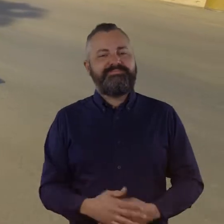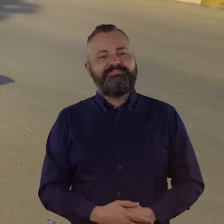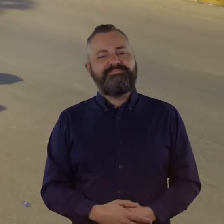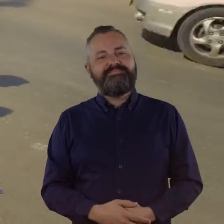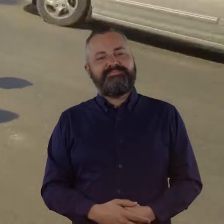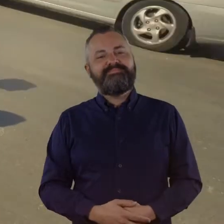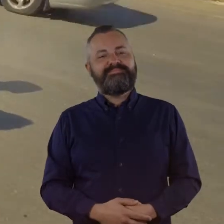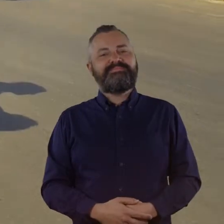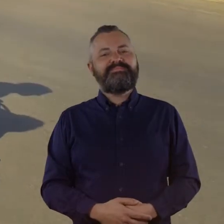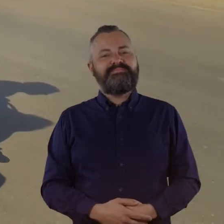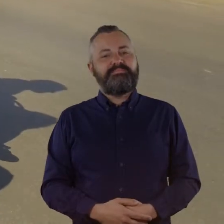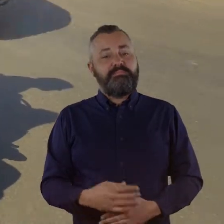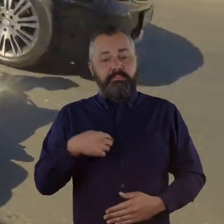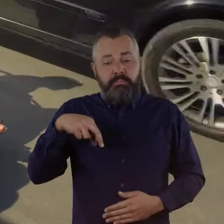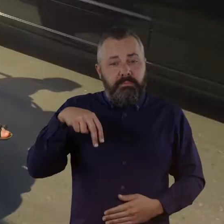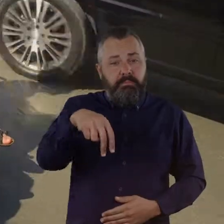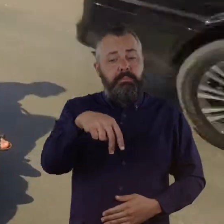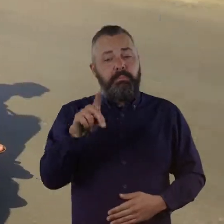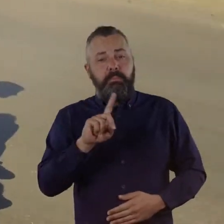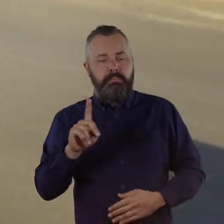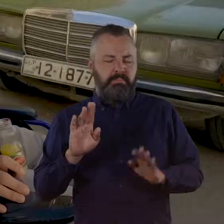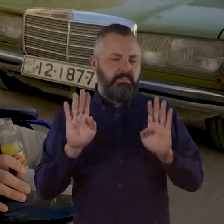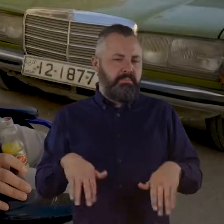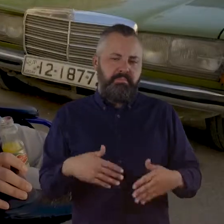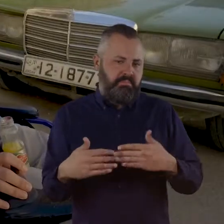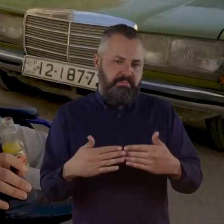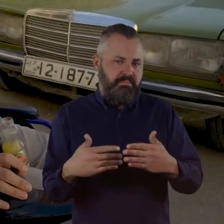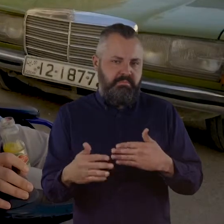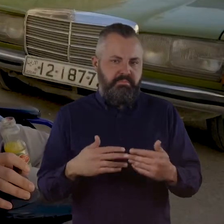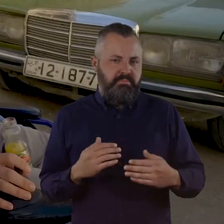Ce n'est pas grave si je peux marcher ou pas. Je peux simplement continuer à vivre.